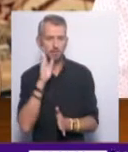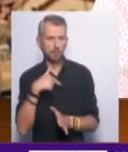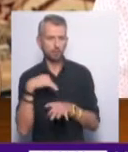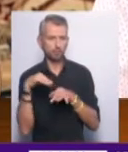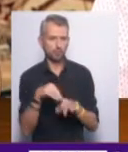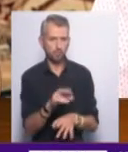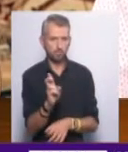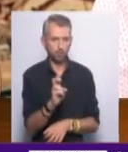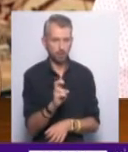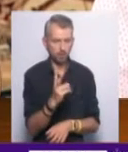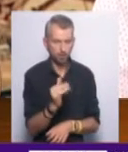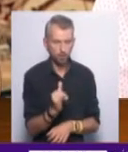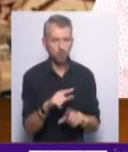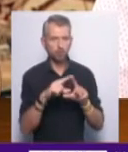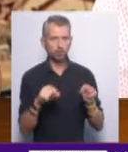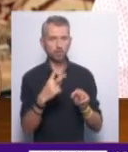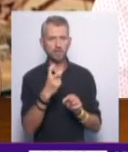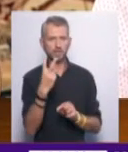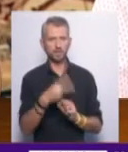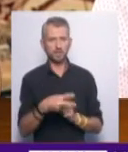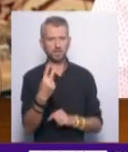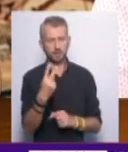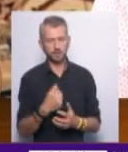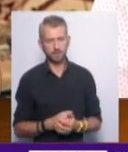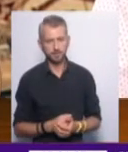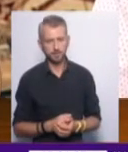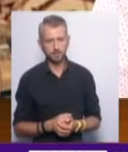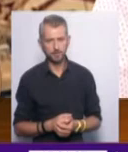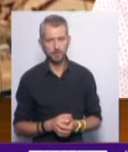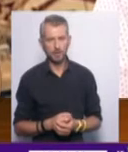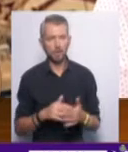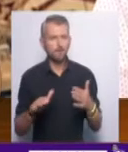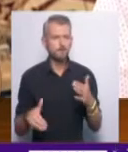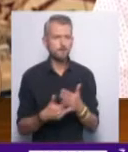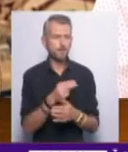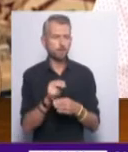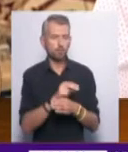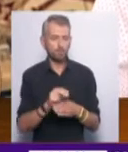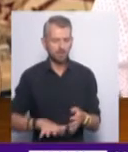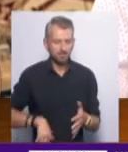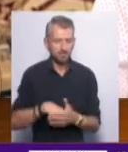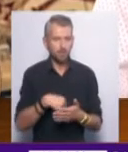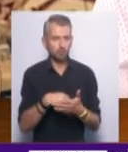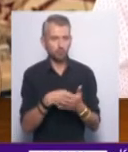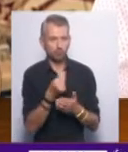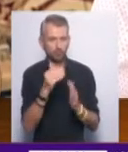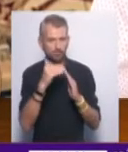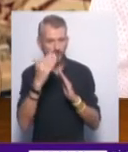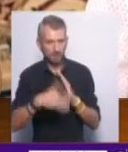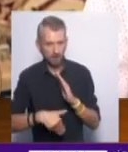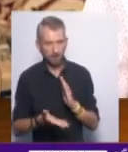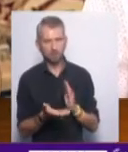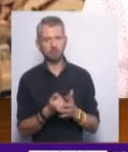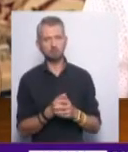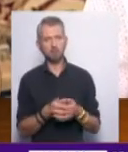Борщаговку. Школа 222. Відновили за бюджетні гроші фасад,